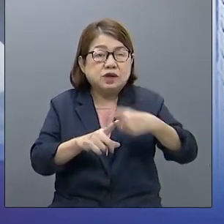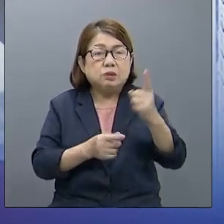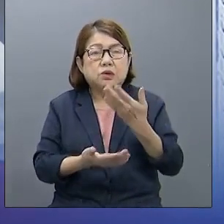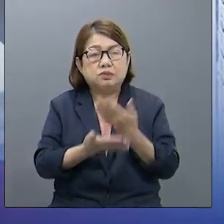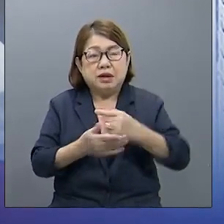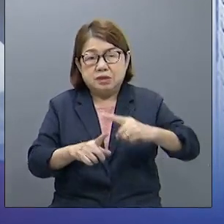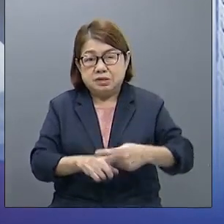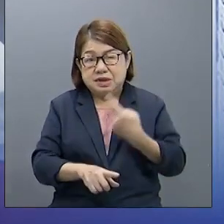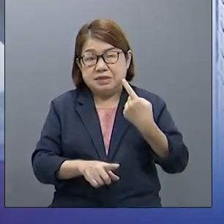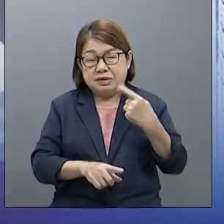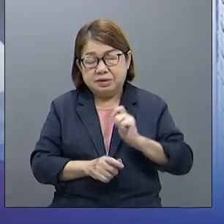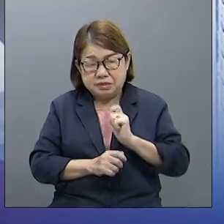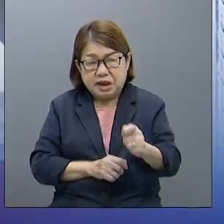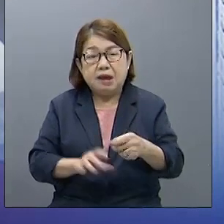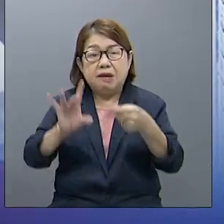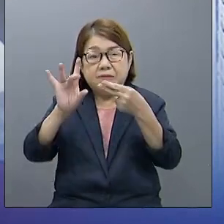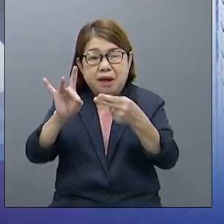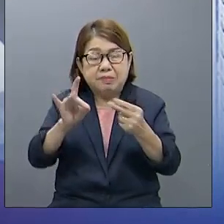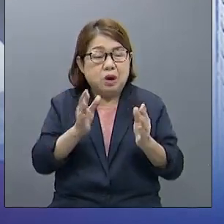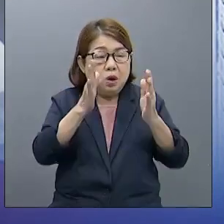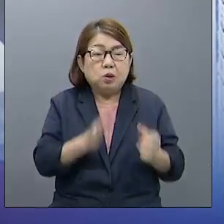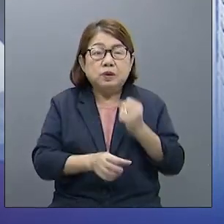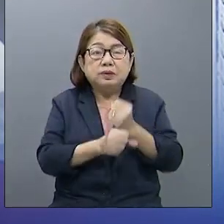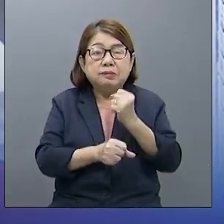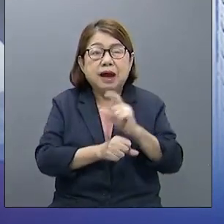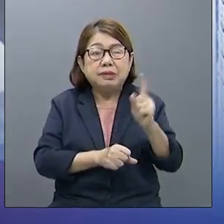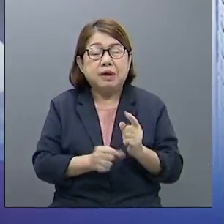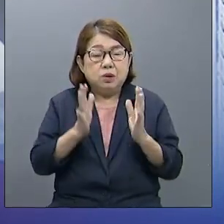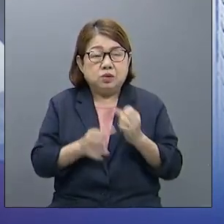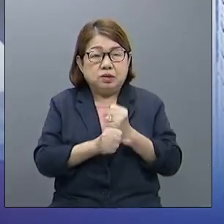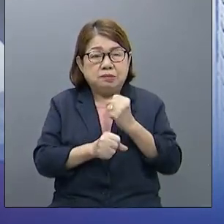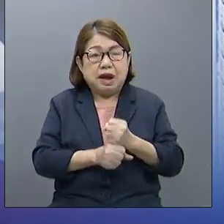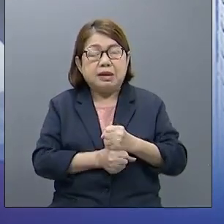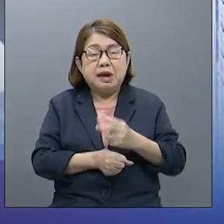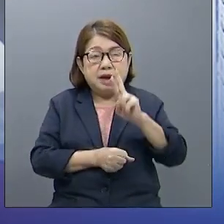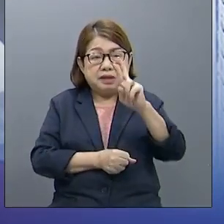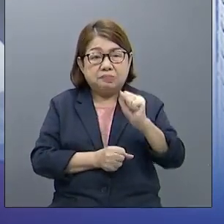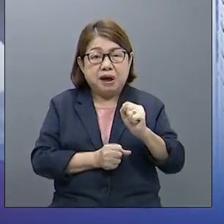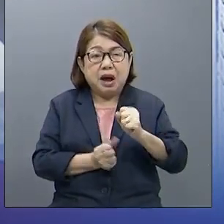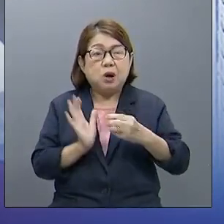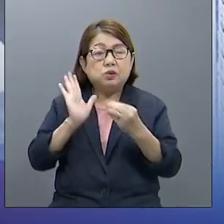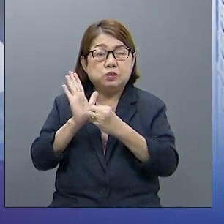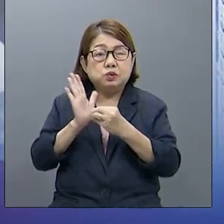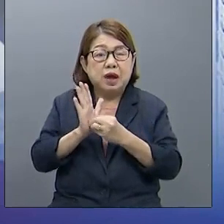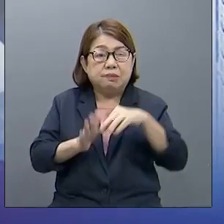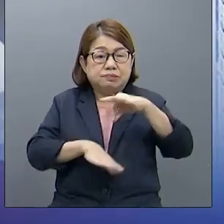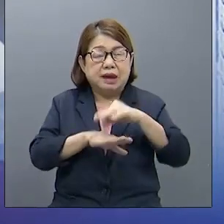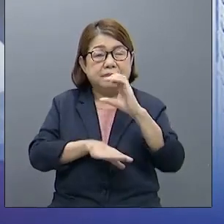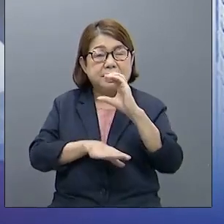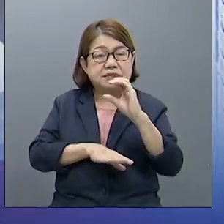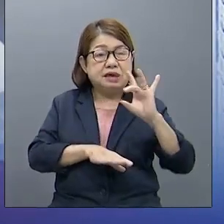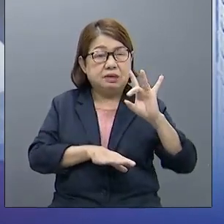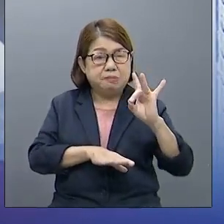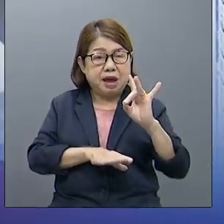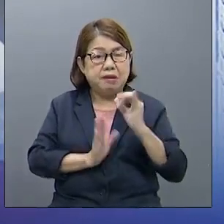ต่อเดือนส่วนโครงสร้างบุคคลจะส่งข้าราชการรัฐสภาจากส่วนกลางระดับ C8ลงไปทำงานในพื้นที่ 7